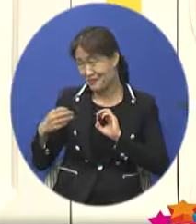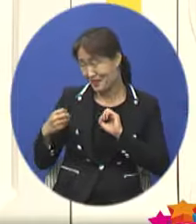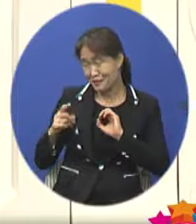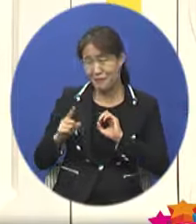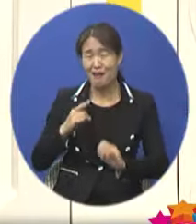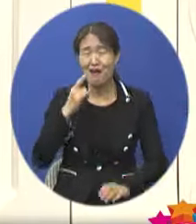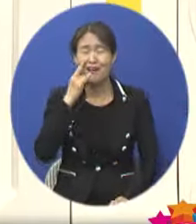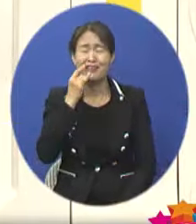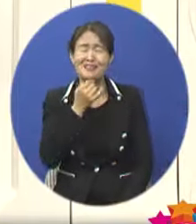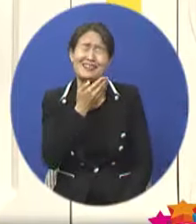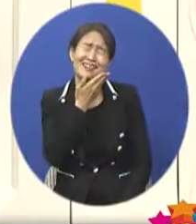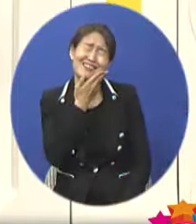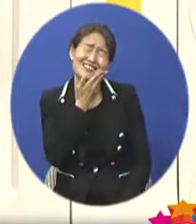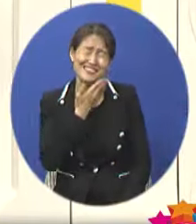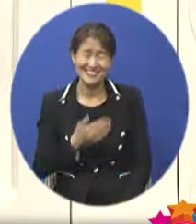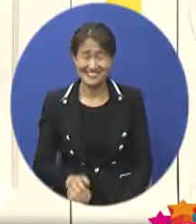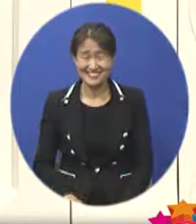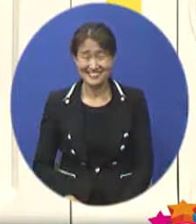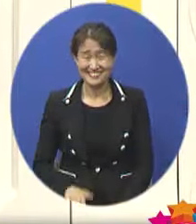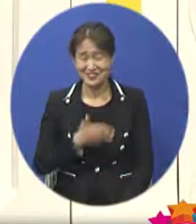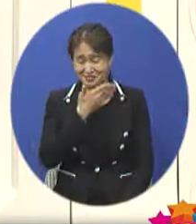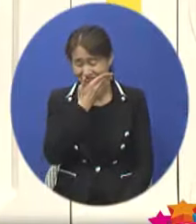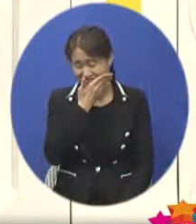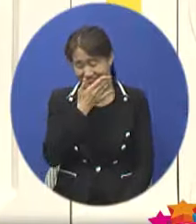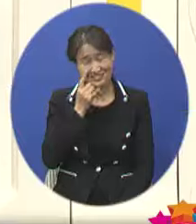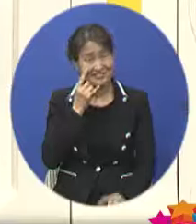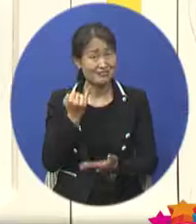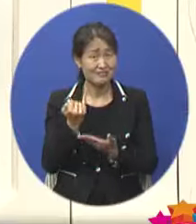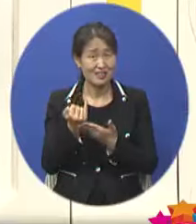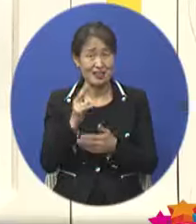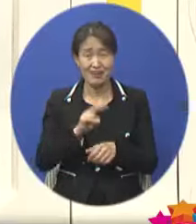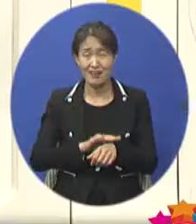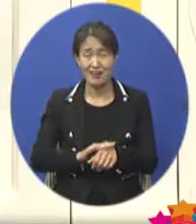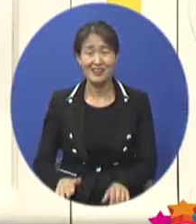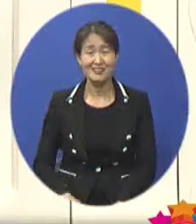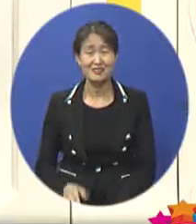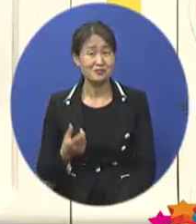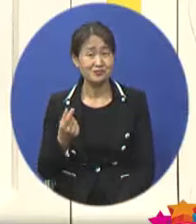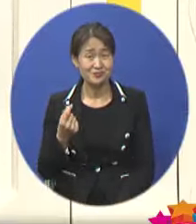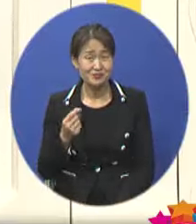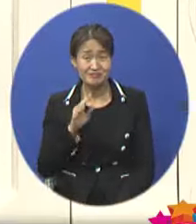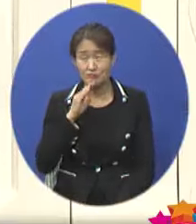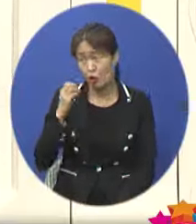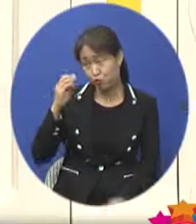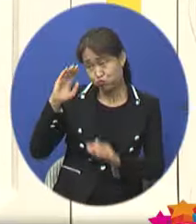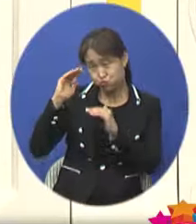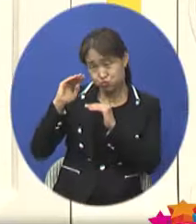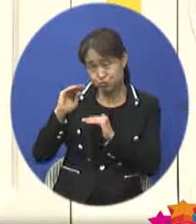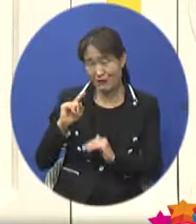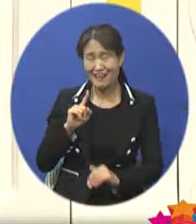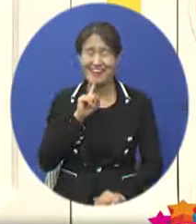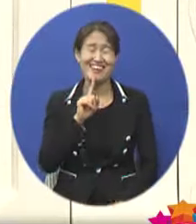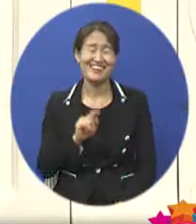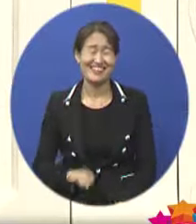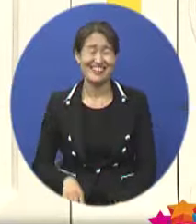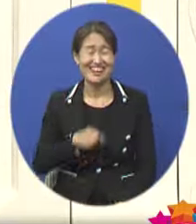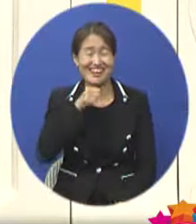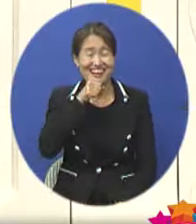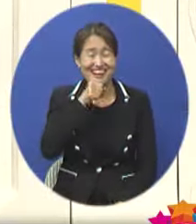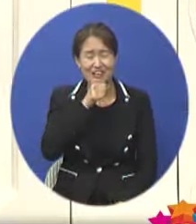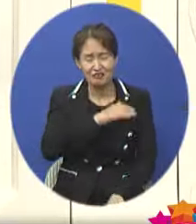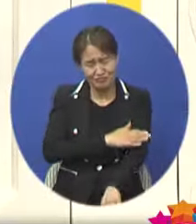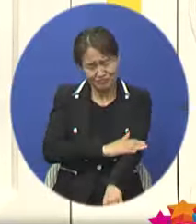어머니가 겁나 귀엽다고 그랬어요. 귀여운 어머니라고. 네. 어, 노래도 잘해주셨는데 귀엽지 않으셔? 귀여우셔요. 예, 점수도 네. 좀 잘 나왔으면